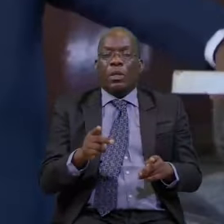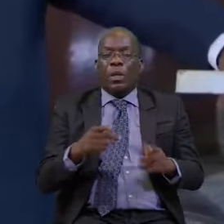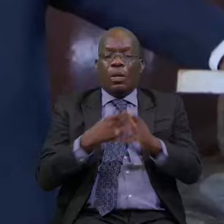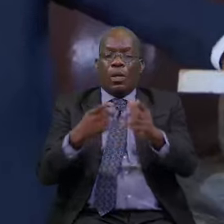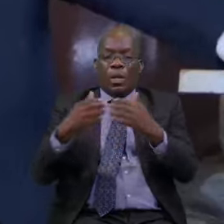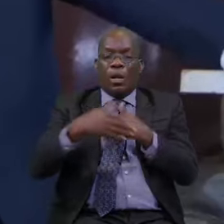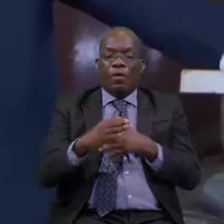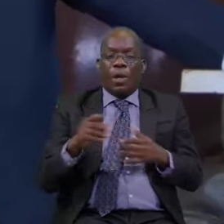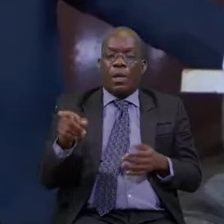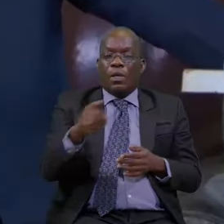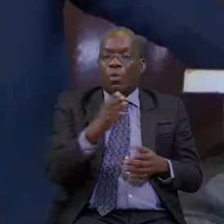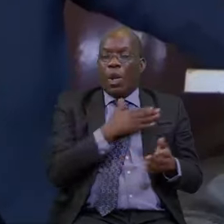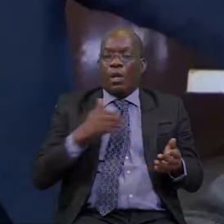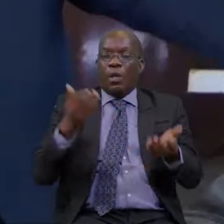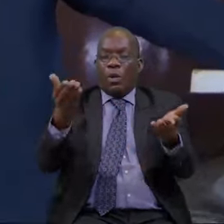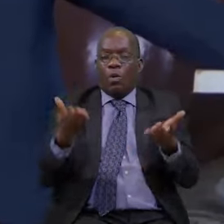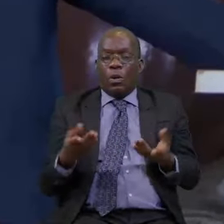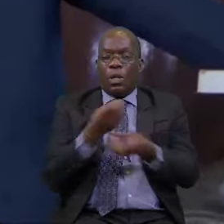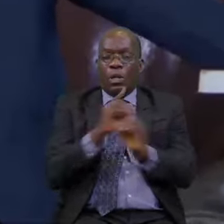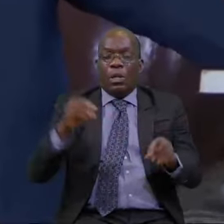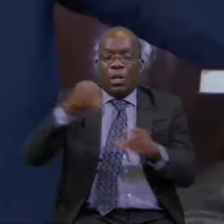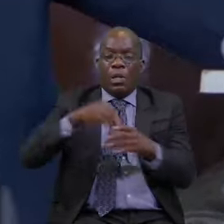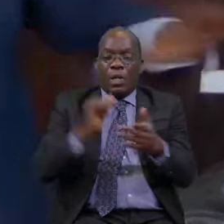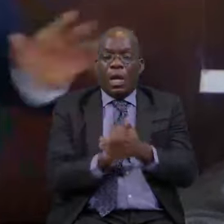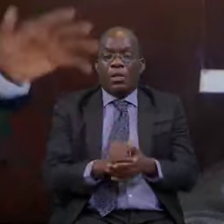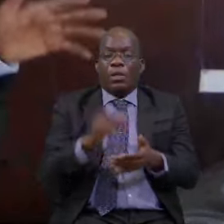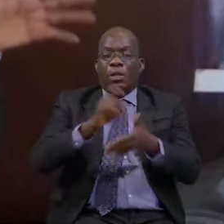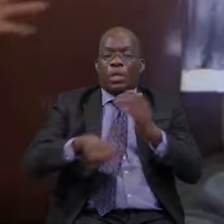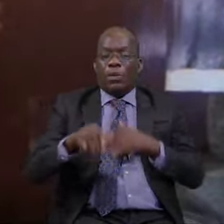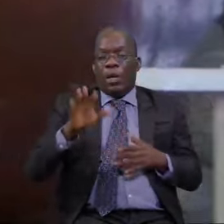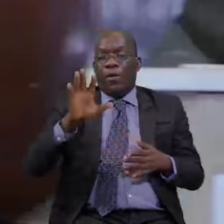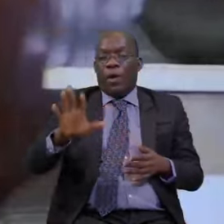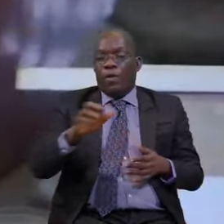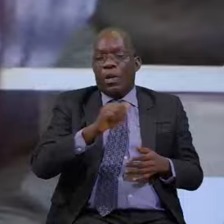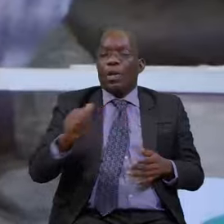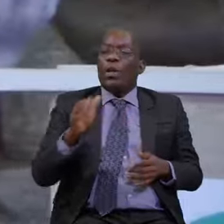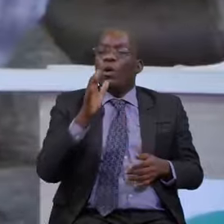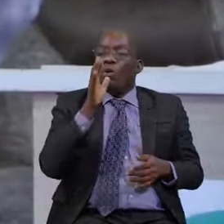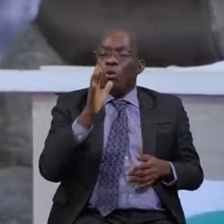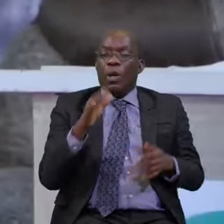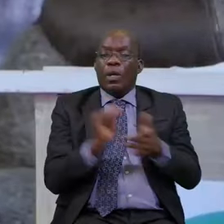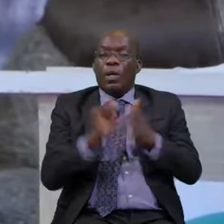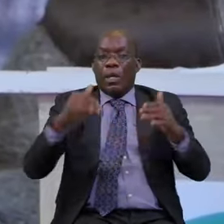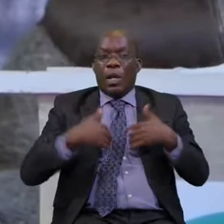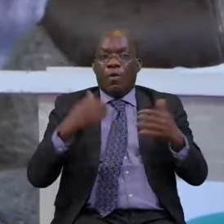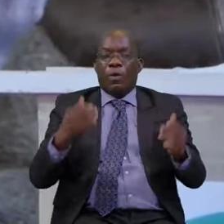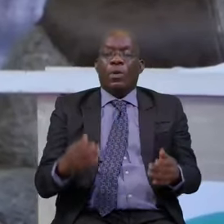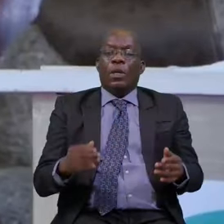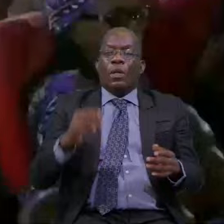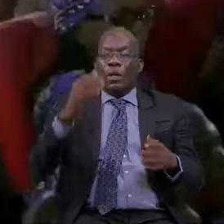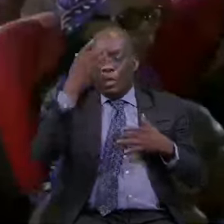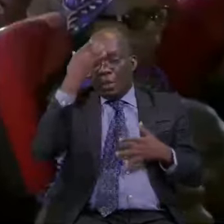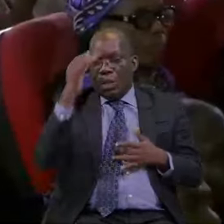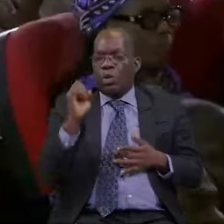voulait avoir la délivrance. Numéro 2, dans ce chapitre 5, une femme qui avait une maladie